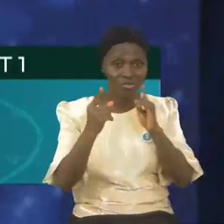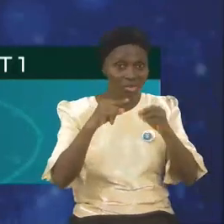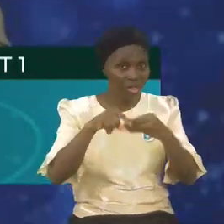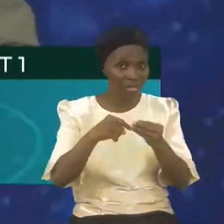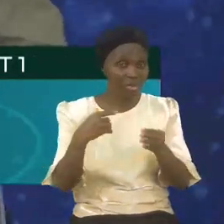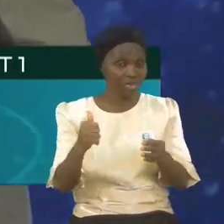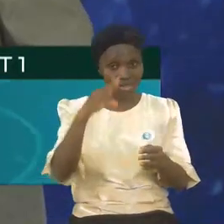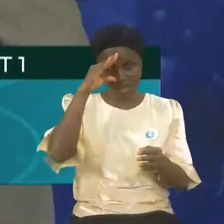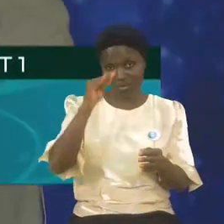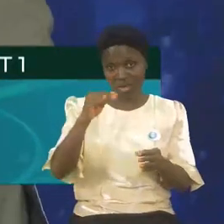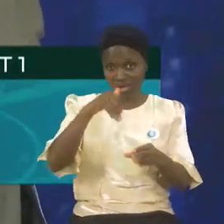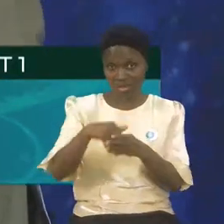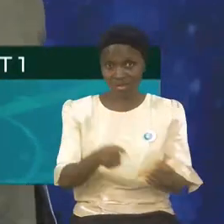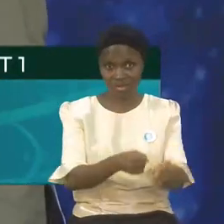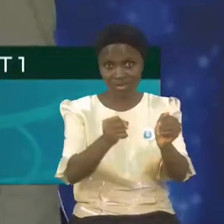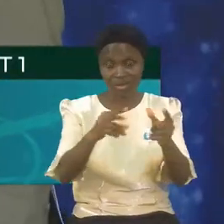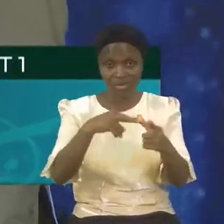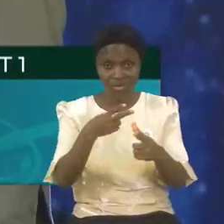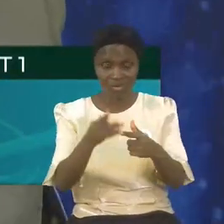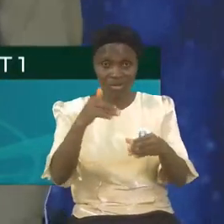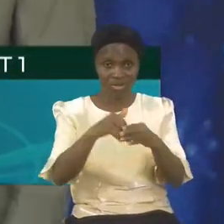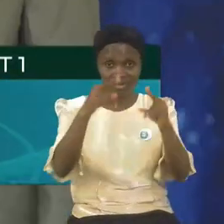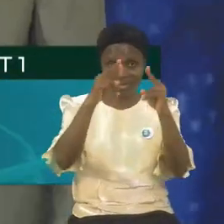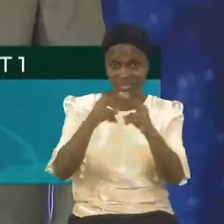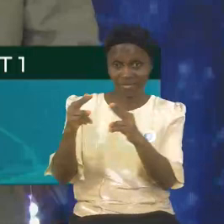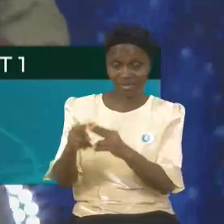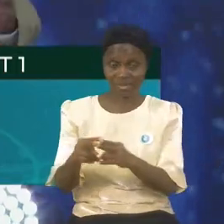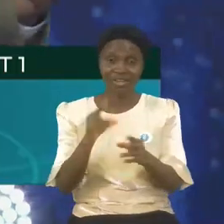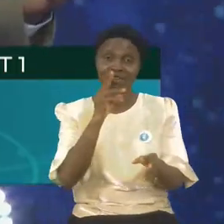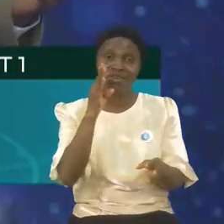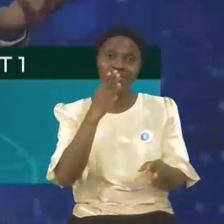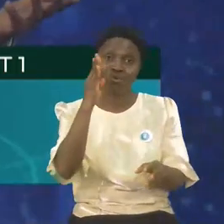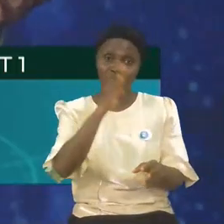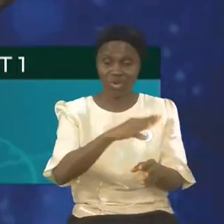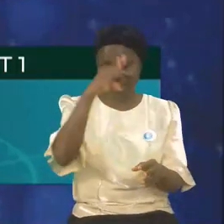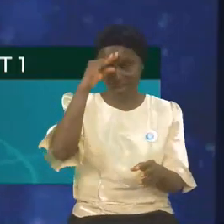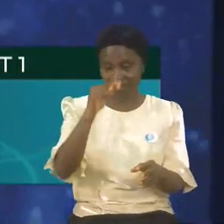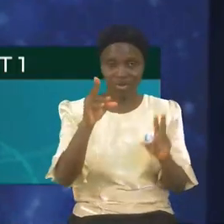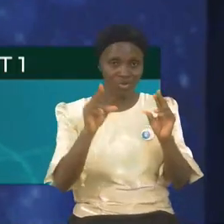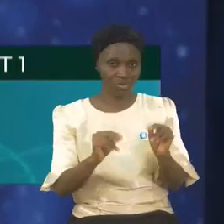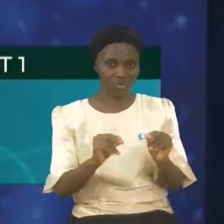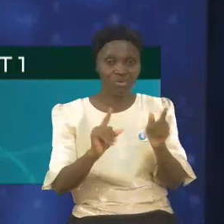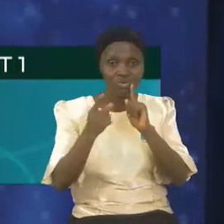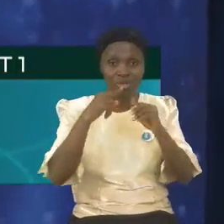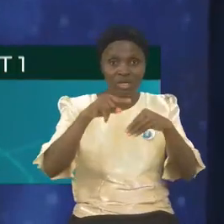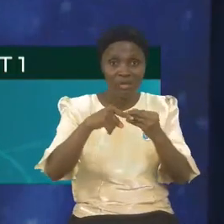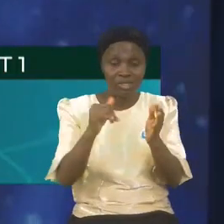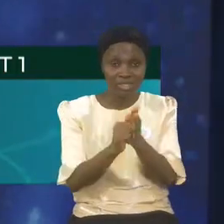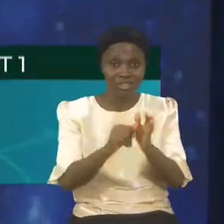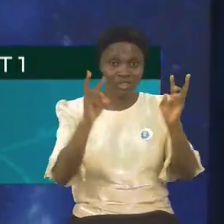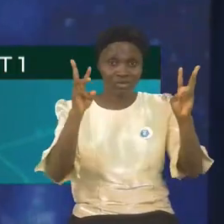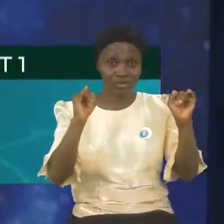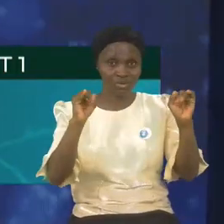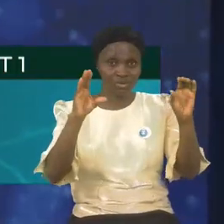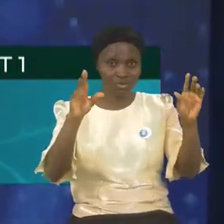alors paraîtra l'impie cela ne parle pas de toi que tu es un pays limpide au village limpide dans la rue